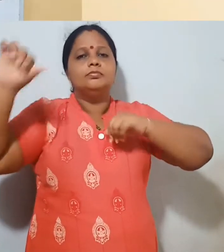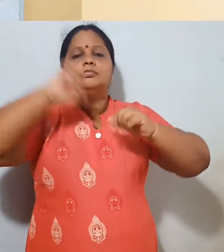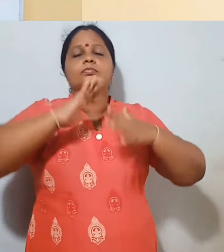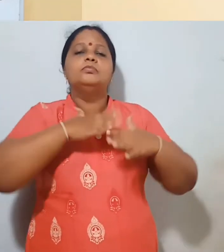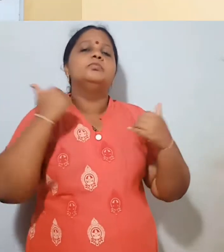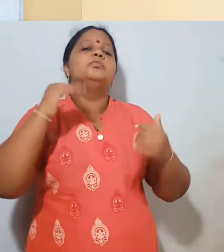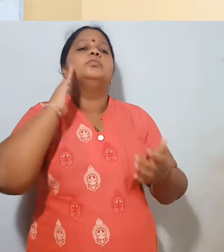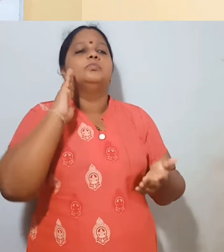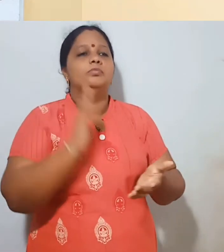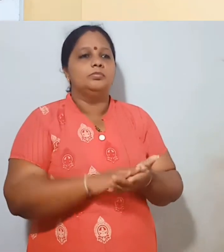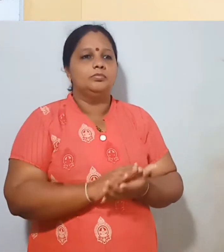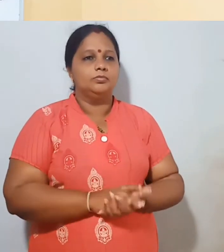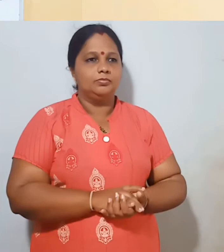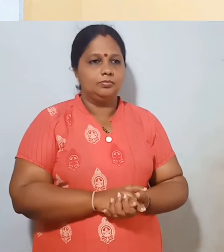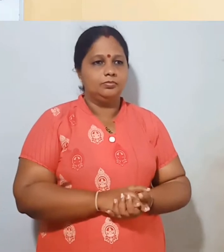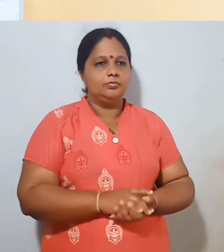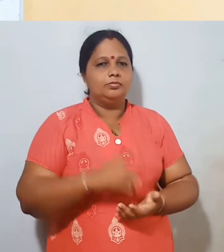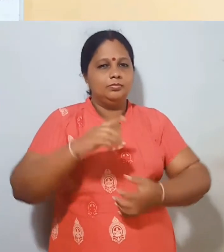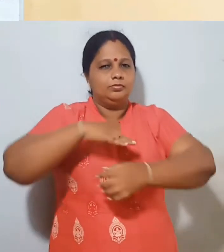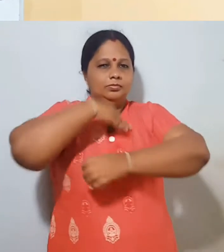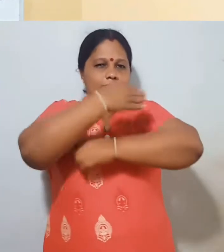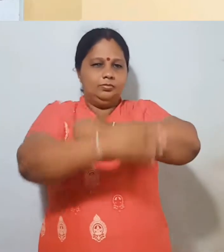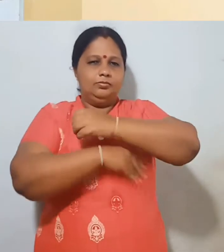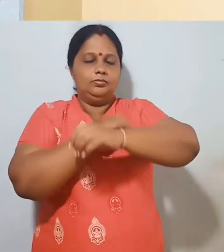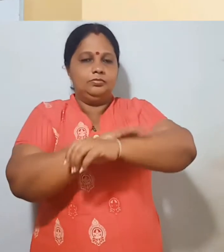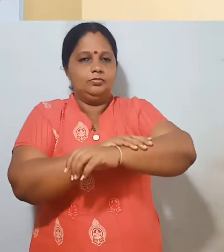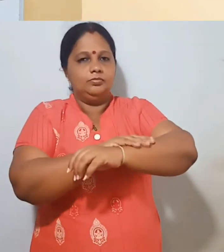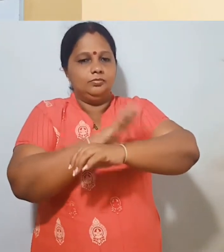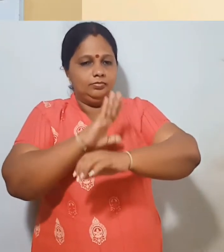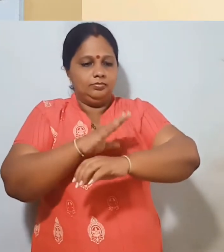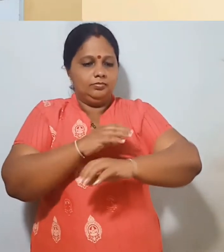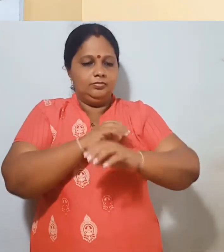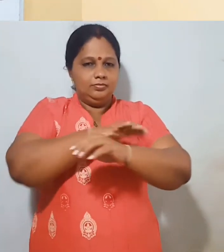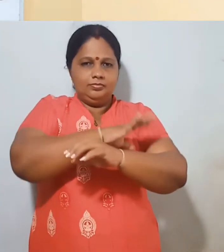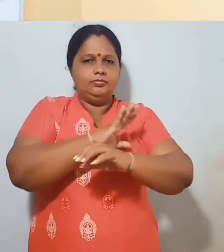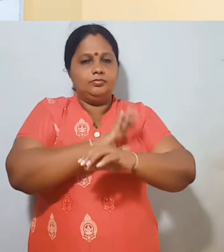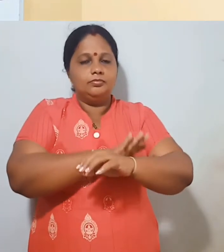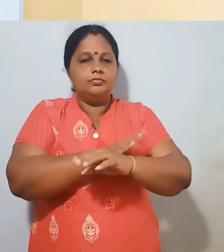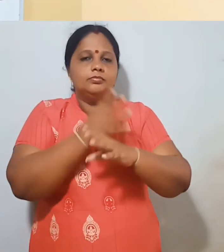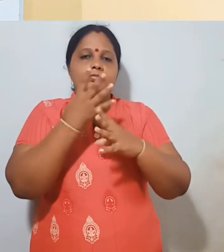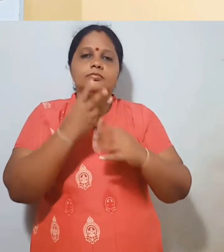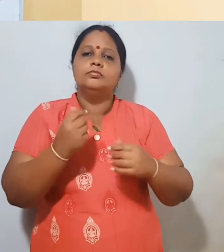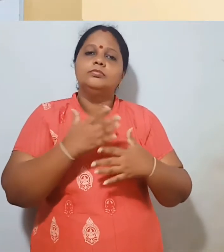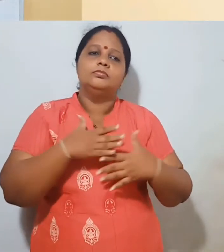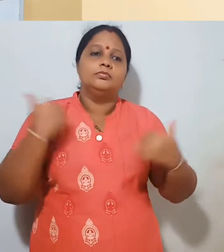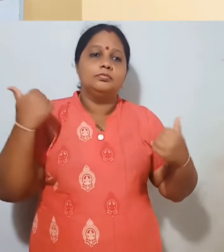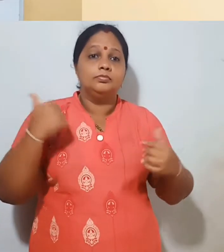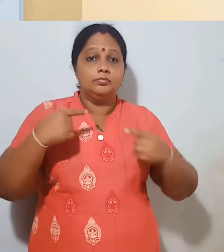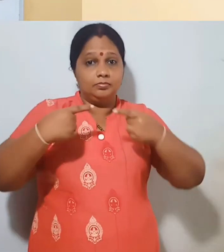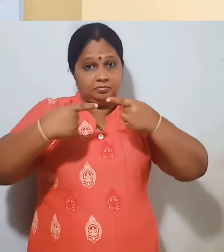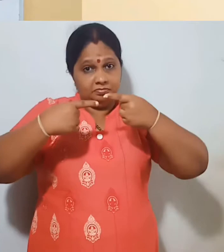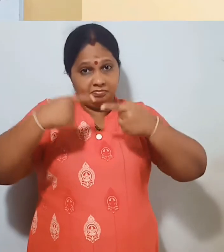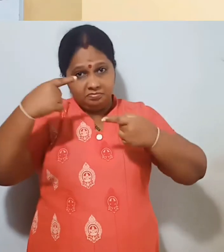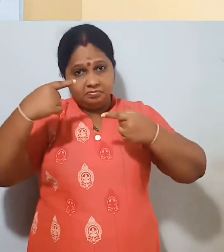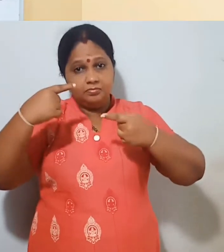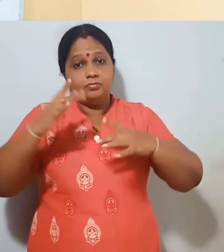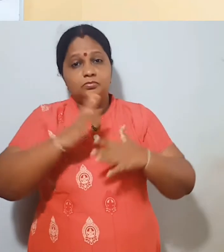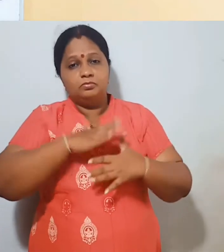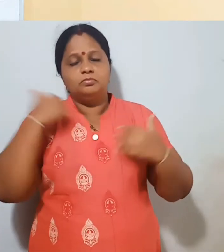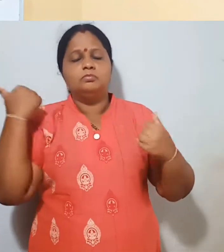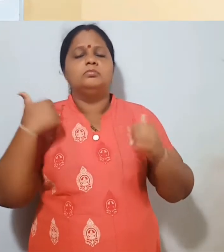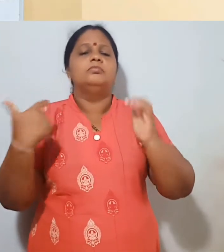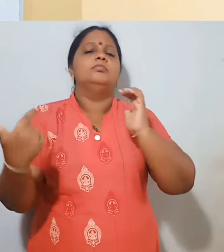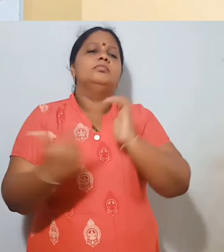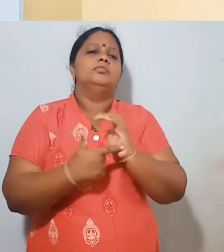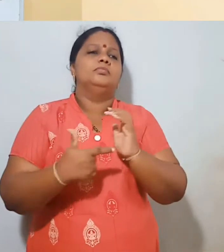நாங்கள் சீமெந்து பத்துன்னு சொல்றதை போட்டு கொஞ்ச நாளைக்கு அசையாம வச்சிருந்த மாதிரி இருந்தால் லேசாக இது ஆறிடும். ஆனா இப்படி ஒரு நிலைக்கு வந்ததை ஆற வைக்கிறது சரியான கஷ்டம்.